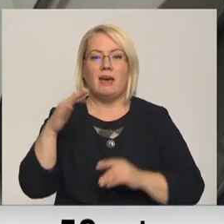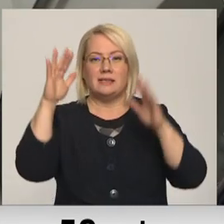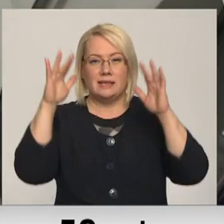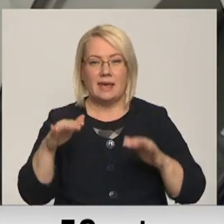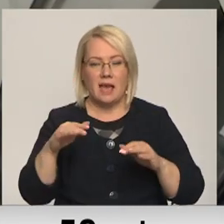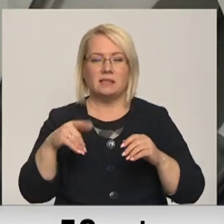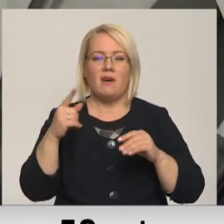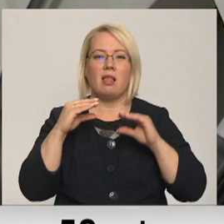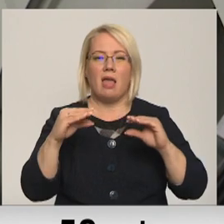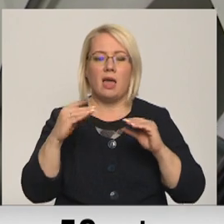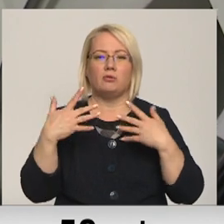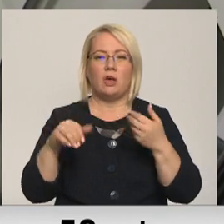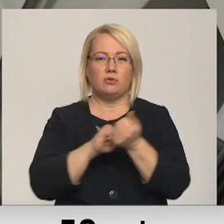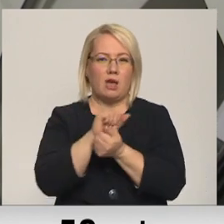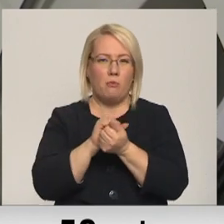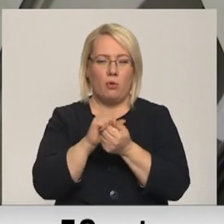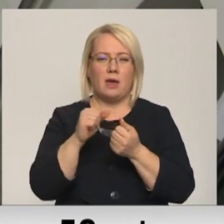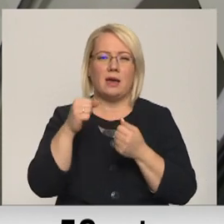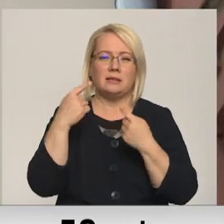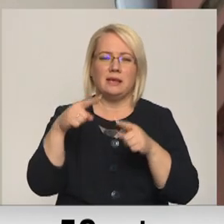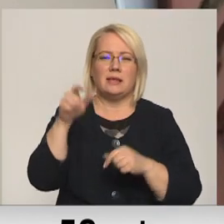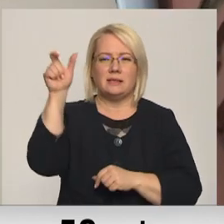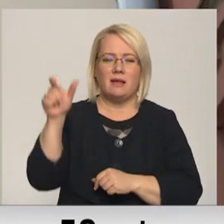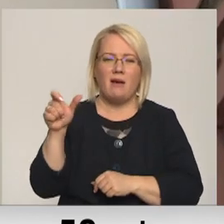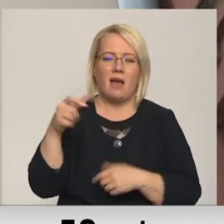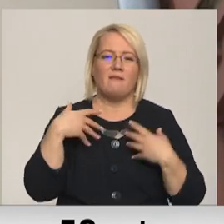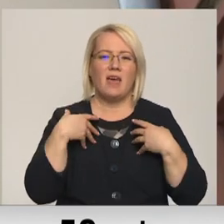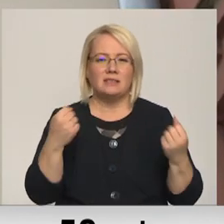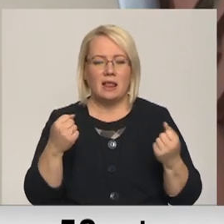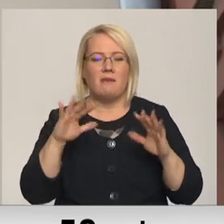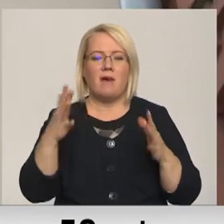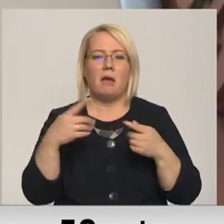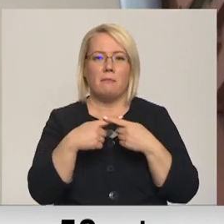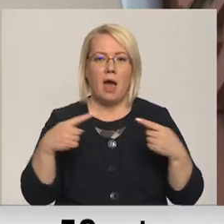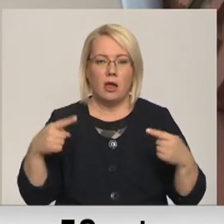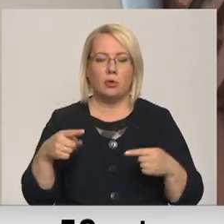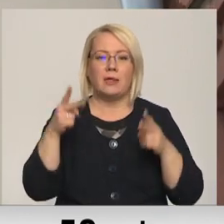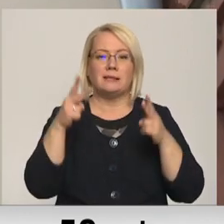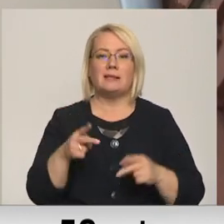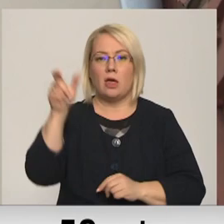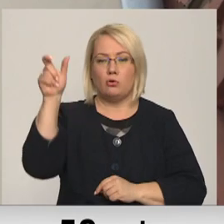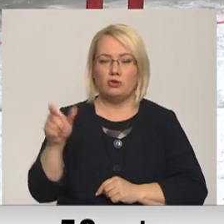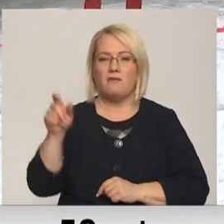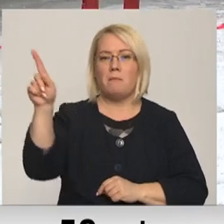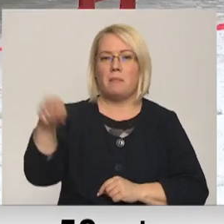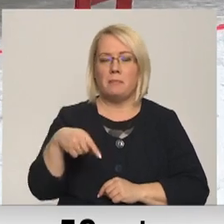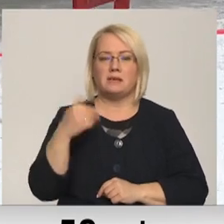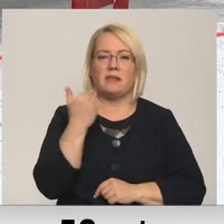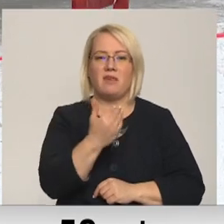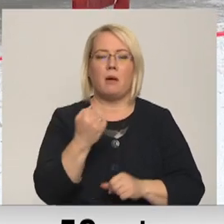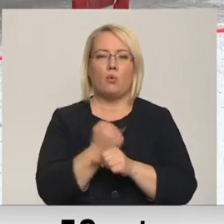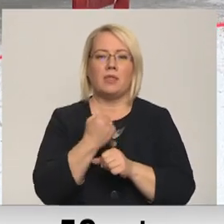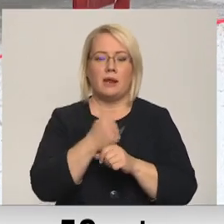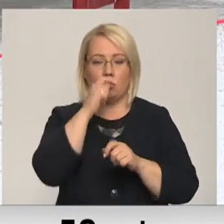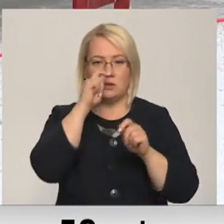jau nodarīs kaitējumu citu cilvēku veselībai vai mantai, tad cietušais no nama īpašnieka var piedzīt viņam nodarītos zaudējumus.